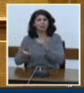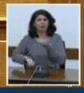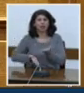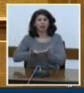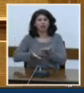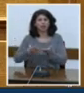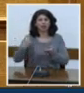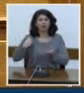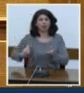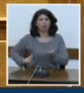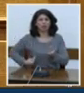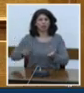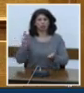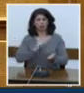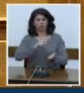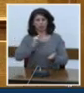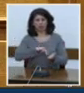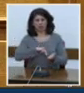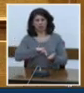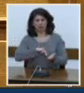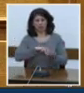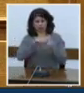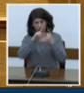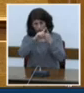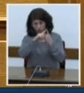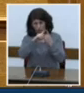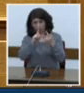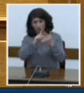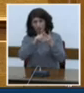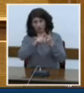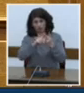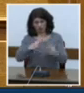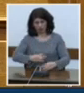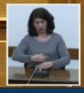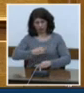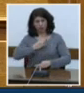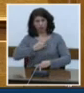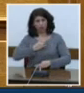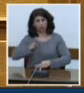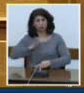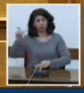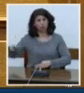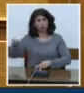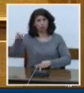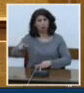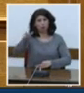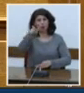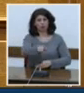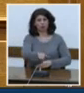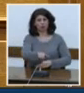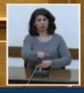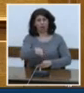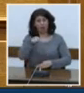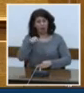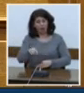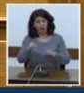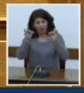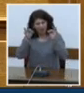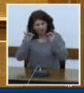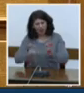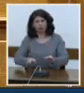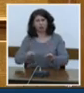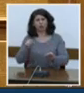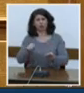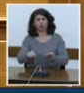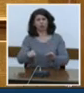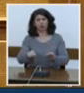συμφέροντος, αλλά και την αξιοπρέπεια του κάθε πολίτη ξεχωριστά. Σε αυτήν ακριβώς